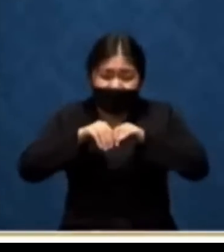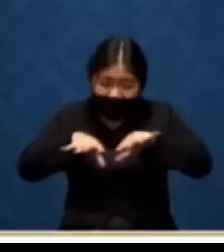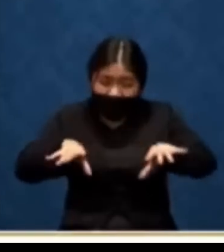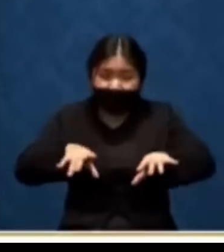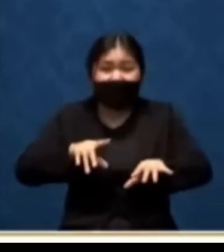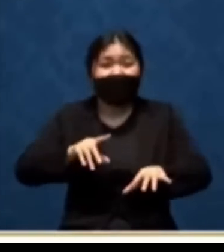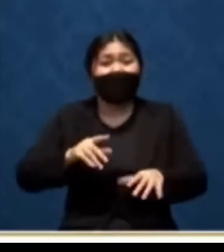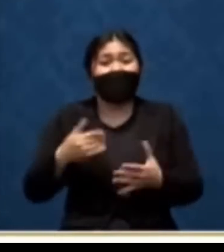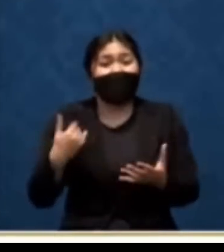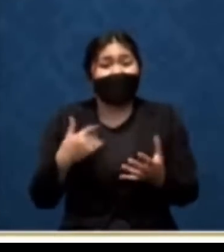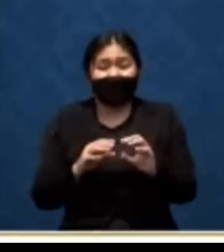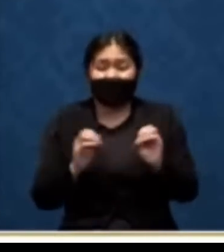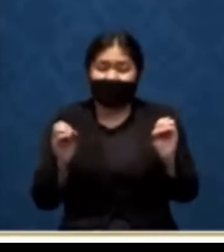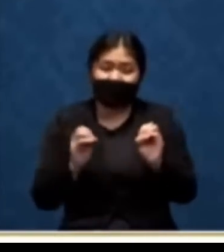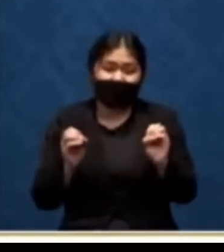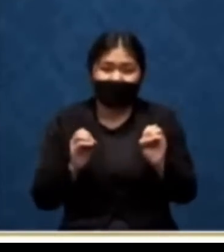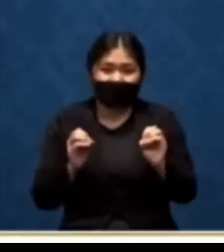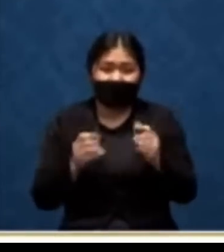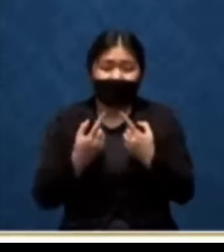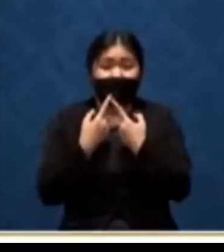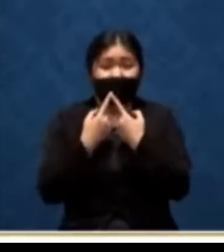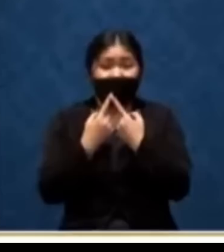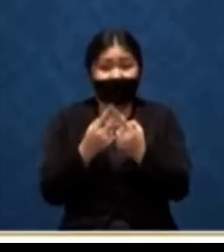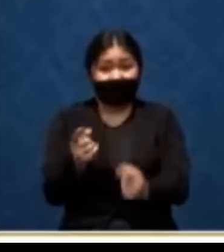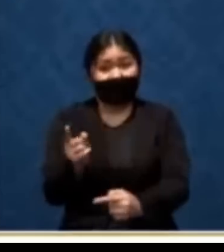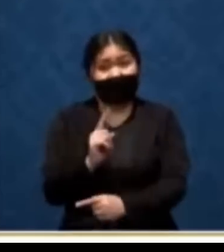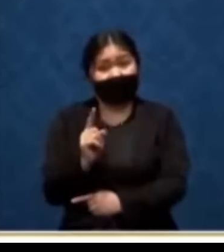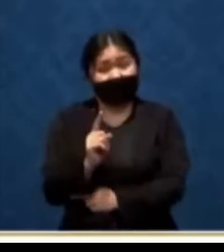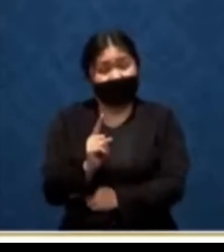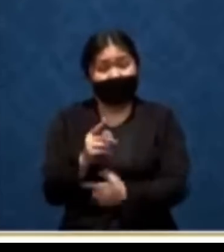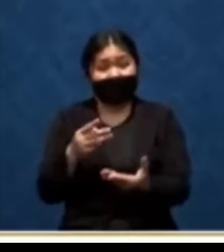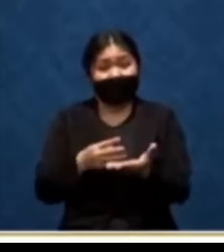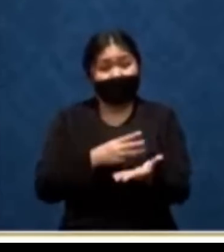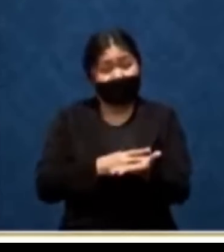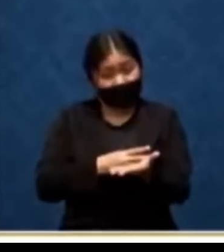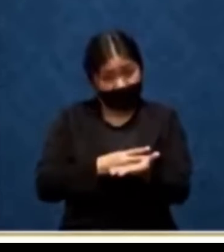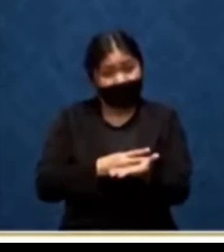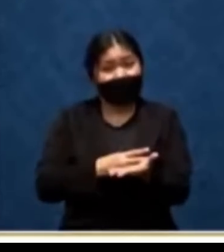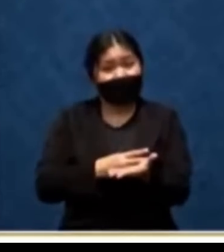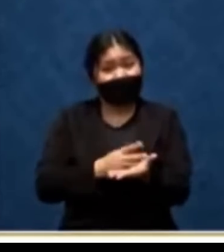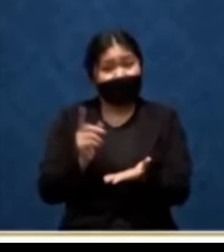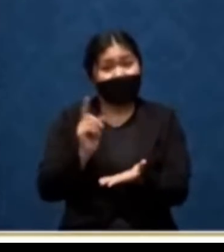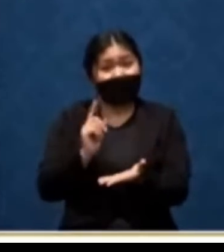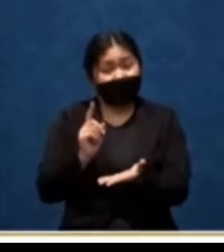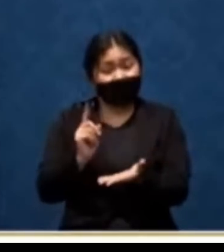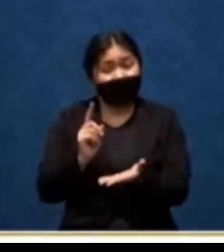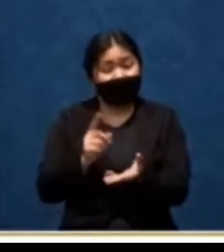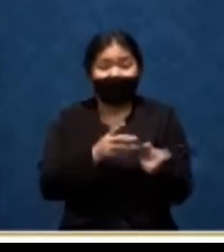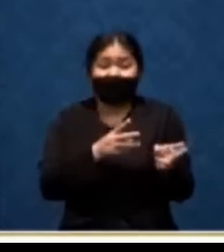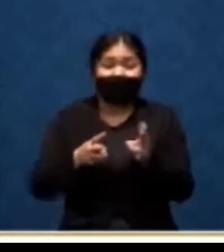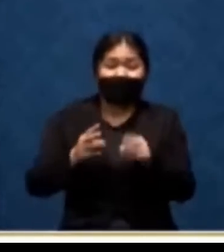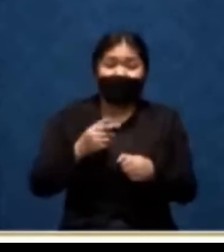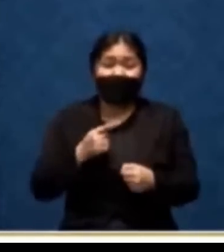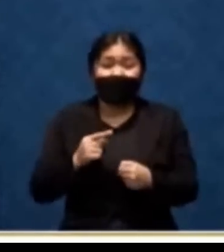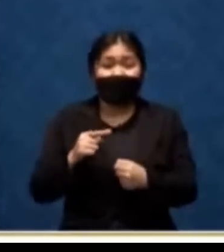กแต่ยิ่งไปกว่านั้นคือวิธีการท่านประธานวิธีการที่หยูซินฉีใช้ใน